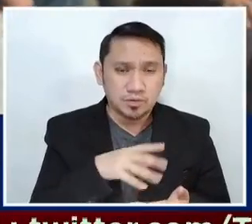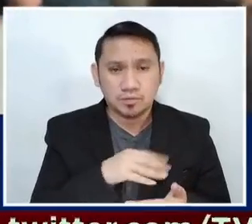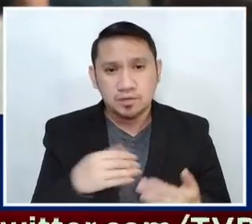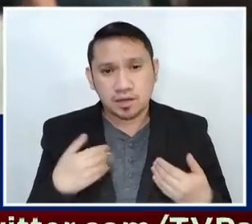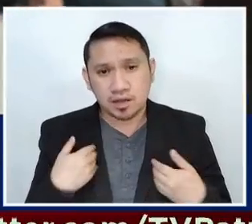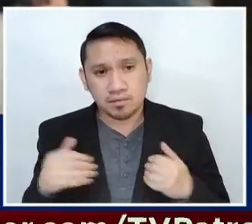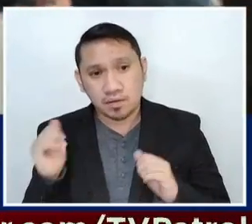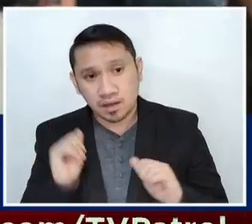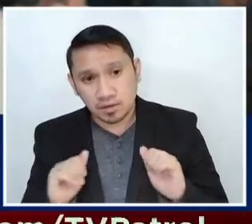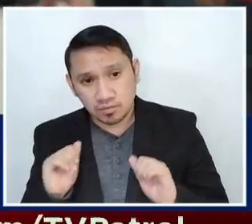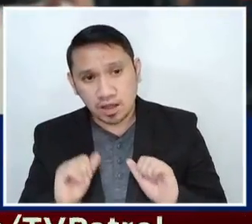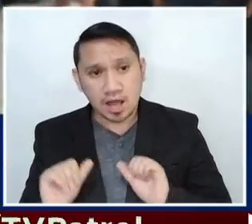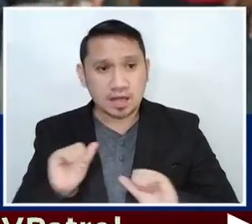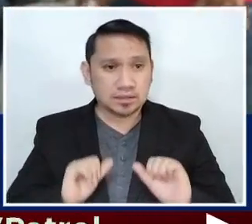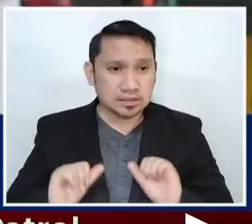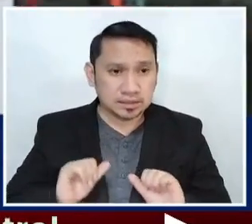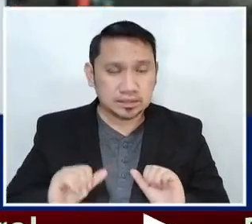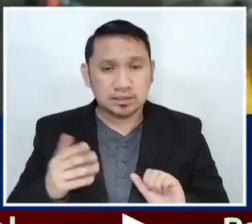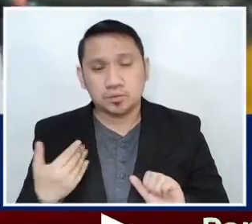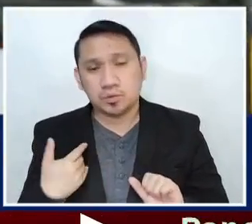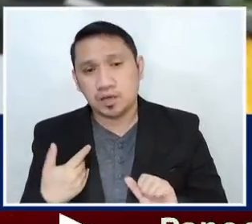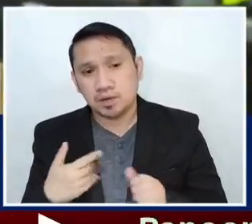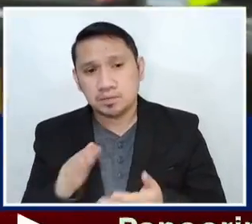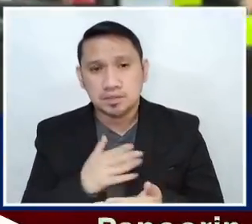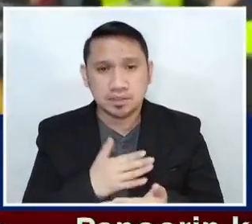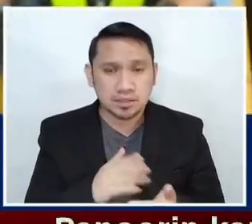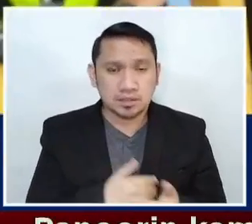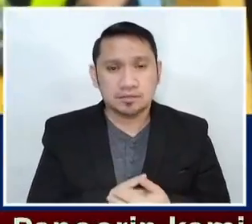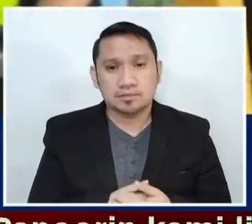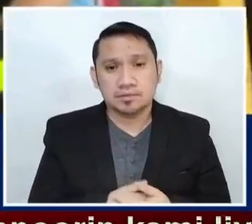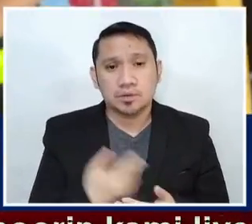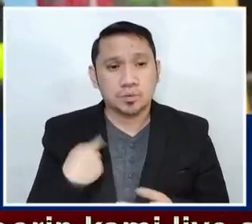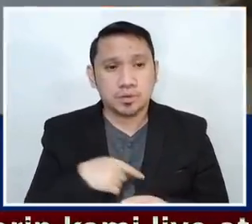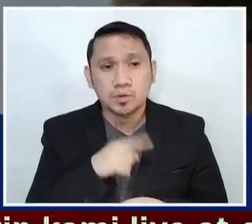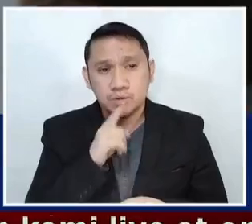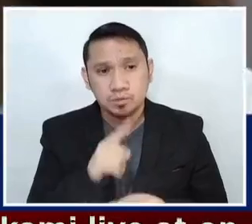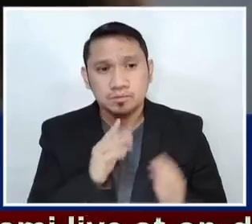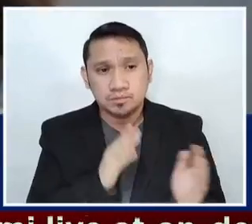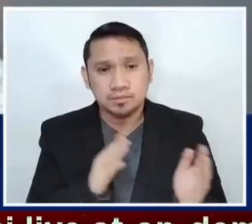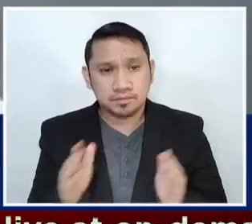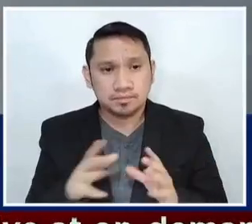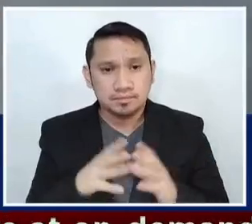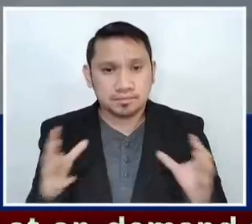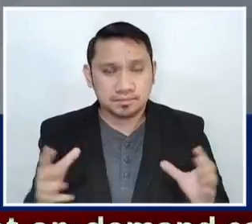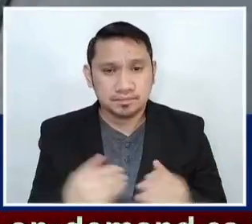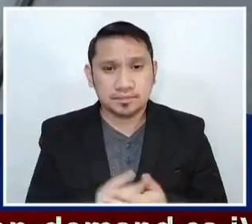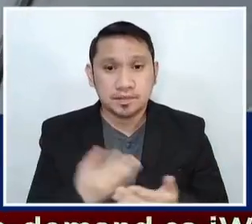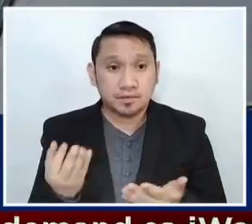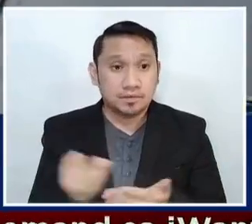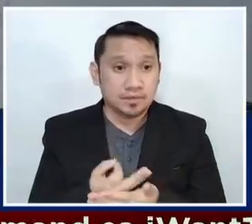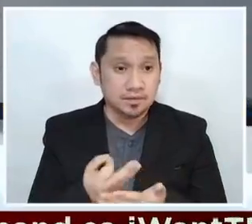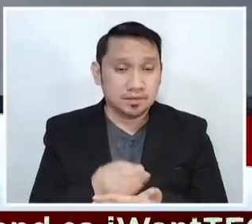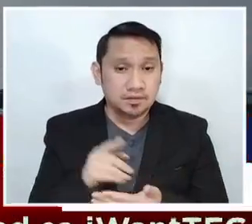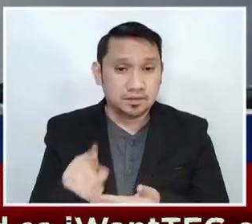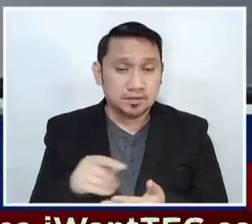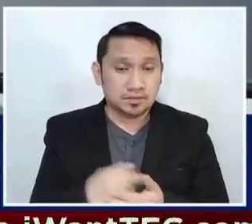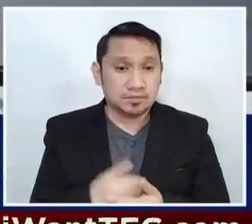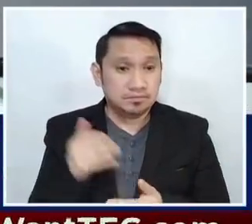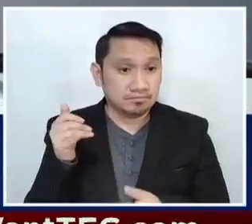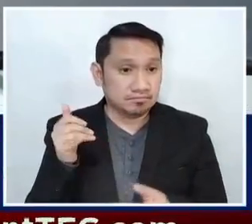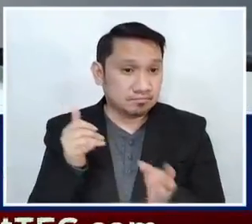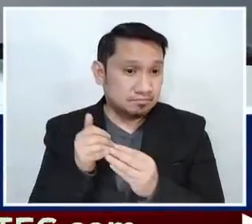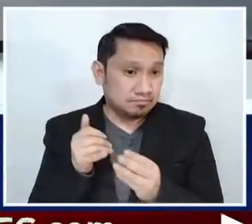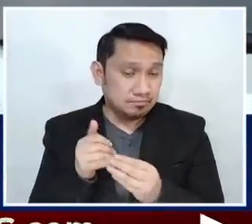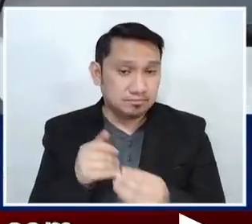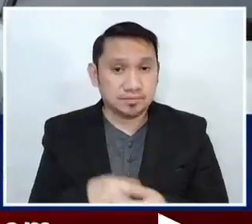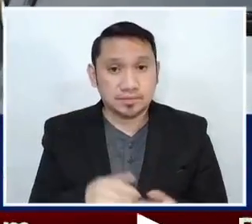acting, may singing. This one, sobrang pinaghandaan talaga namin. Fresh mula sa kanilang lock-in shooting, kasama rin